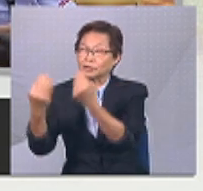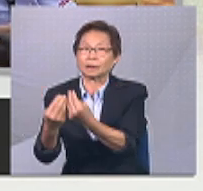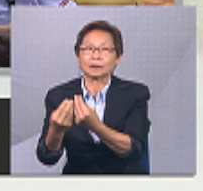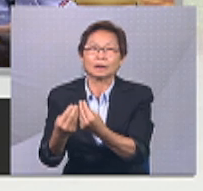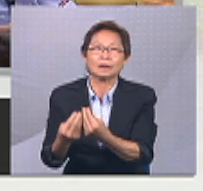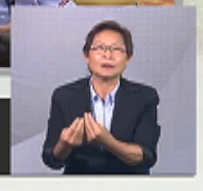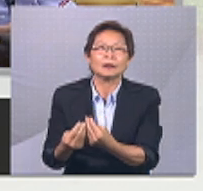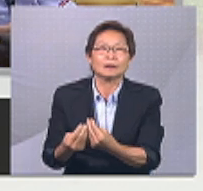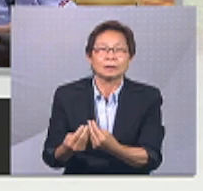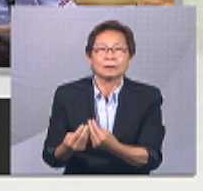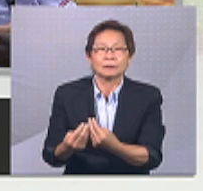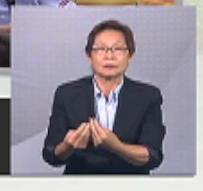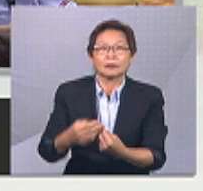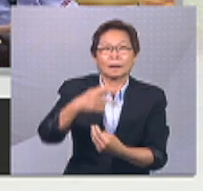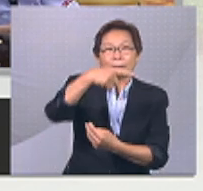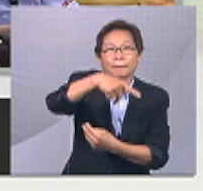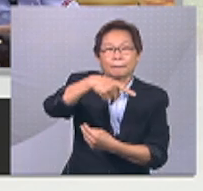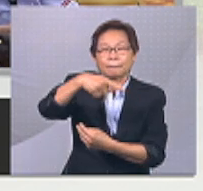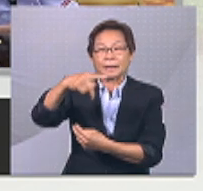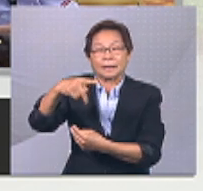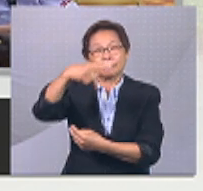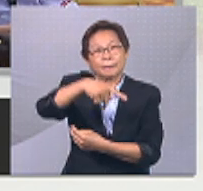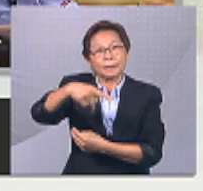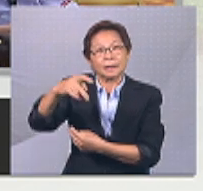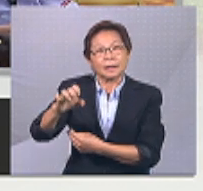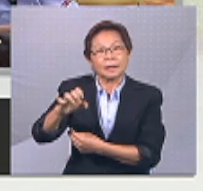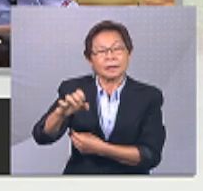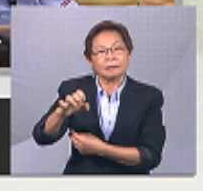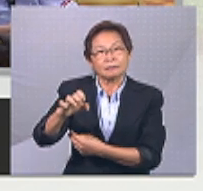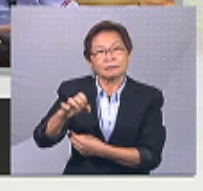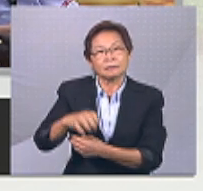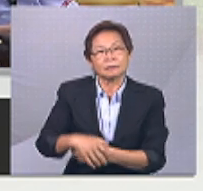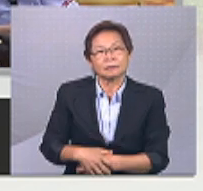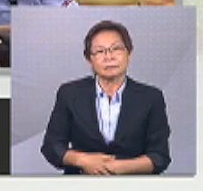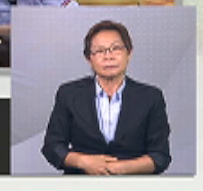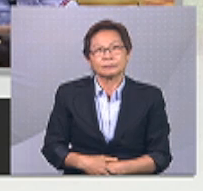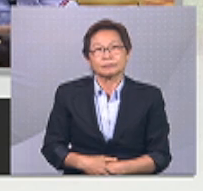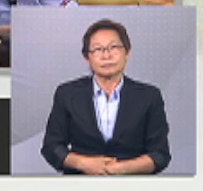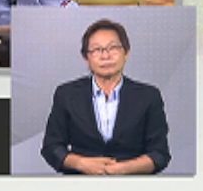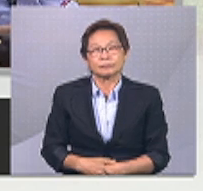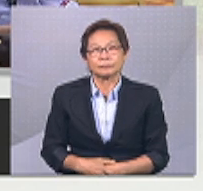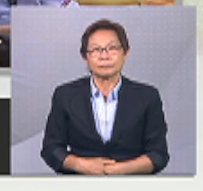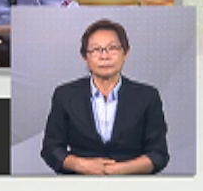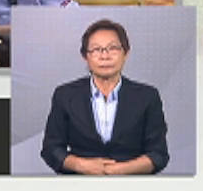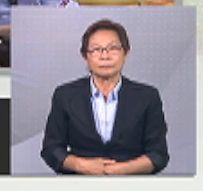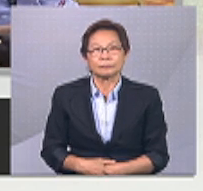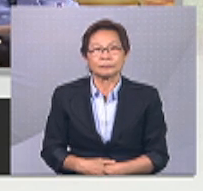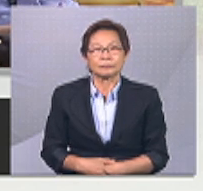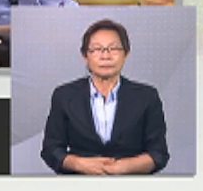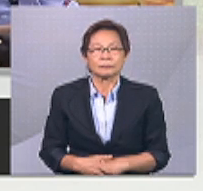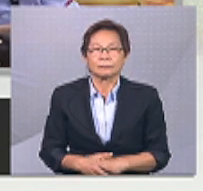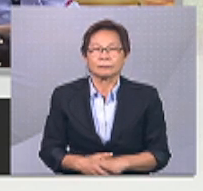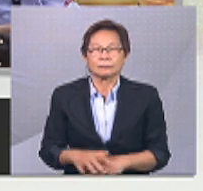buat PPE tu secara DIY. Jadi apa dia punya kriteria apa ni requirement daripada KKM yang mungkin boleh